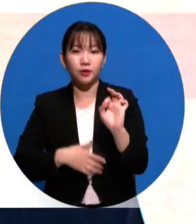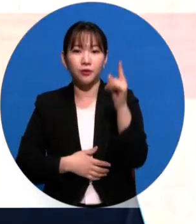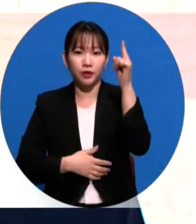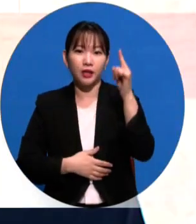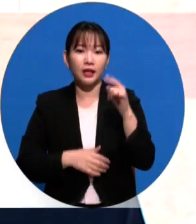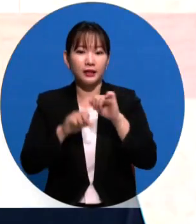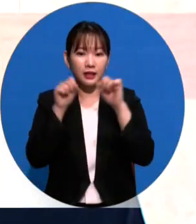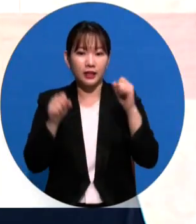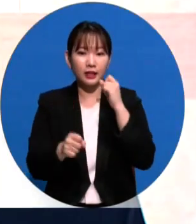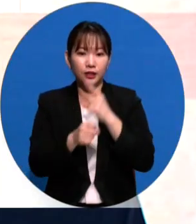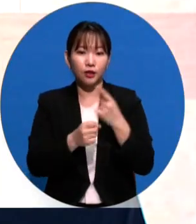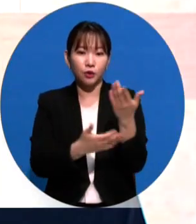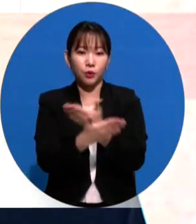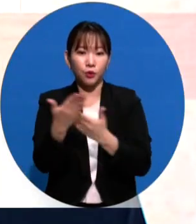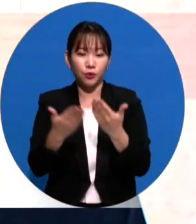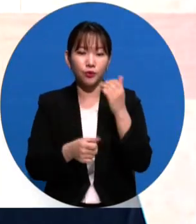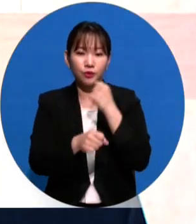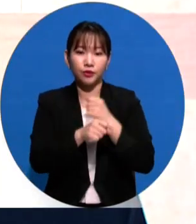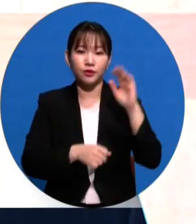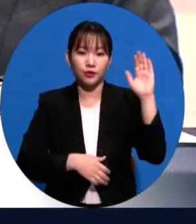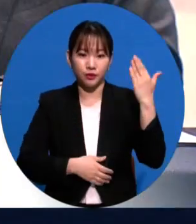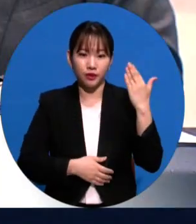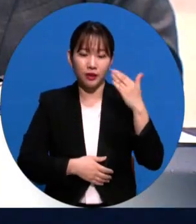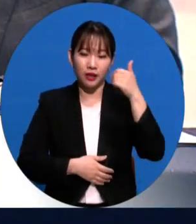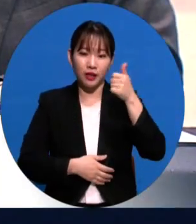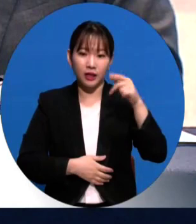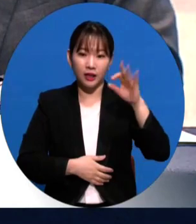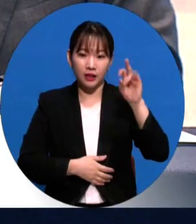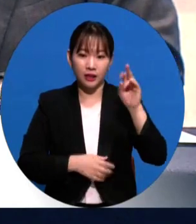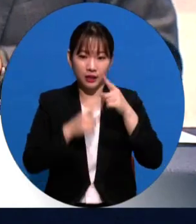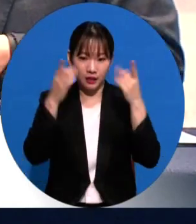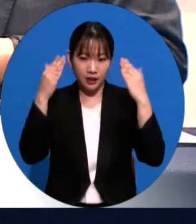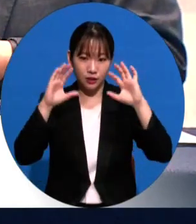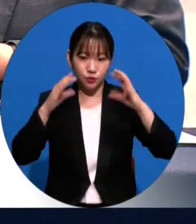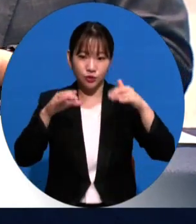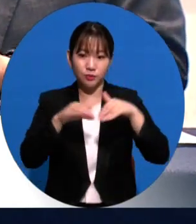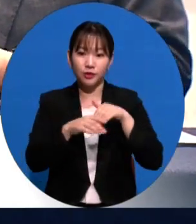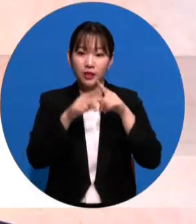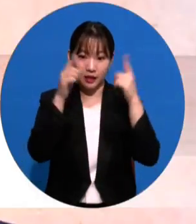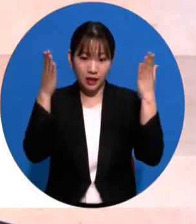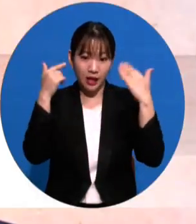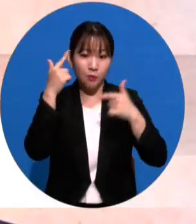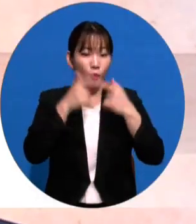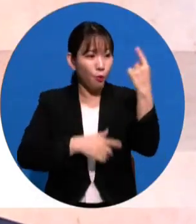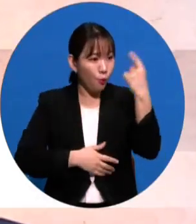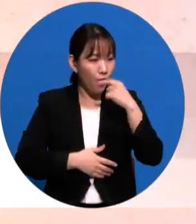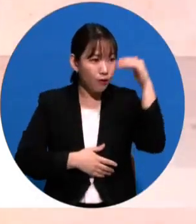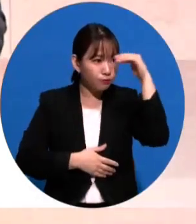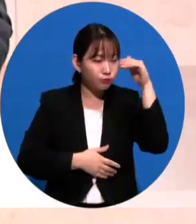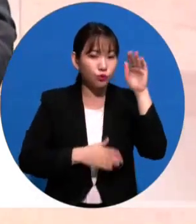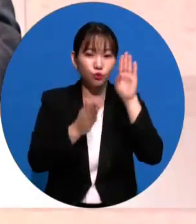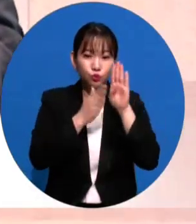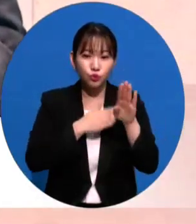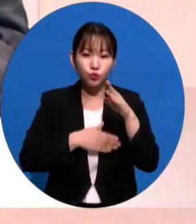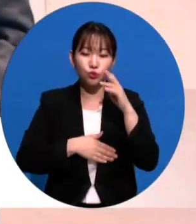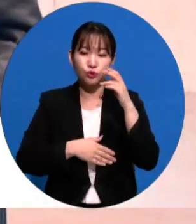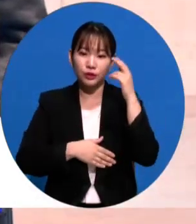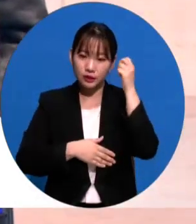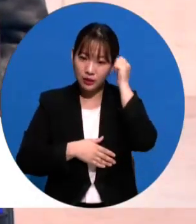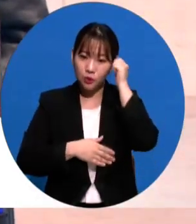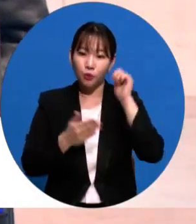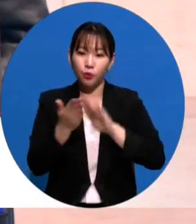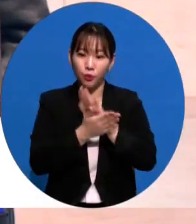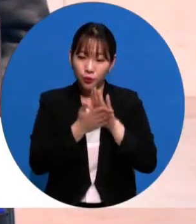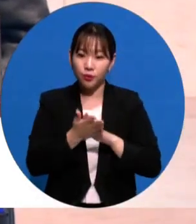통해 체계적인 교류를 하게 됩니다 한양대 국제문화대학은 목표적 답사를 한 뒤에 체류까지 유도할 수 있는